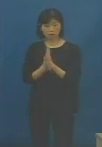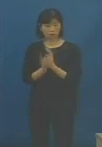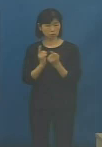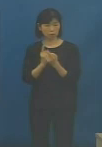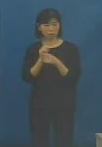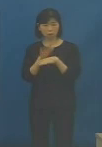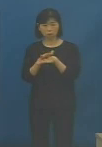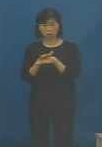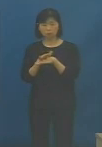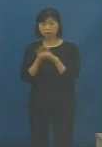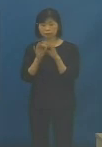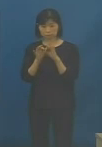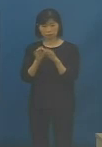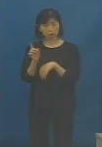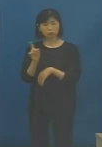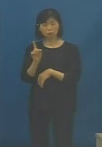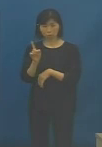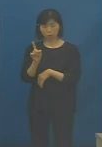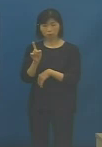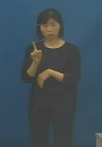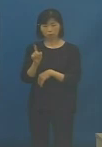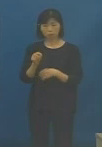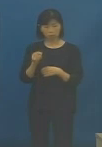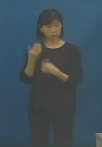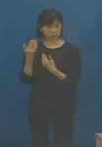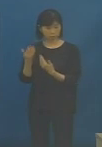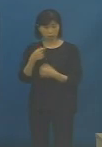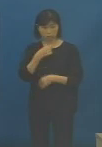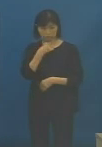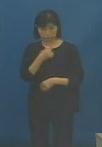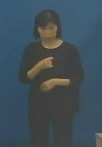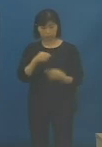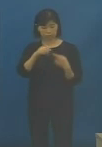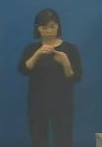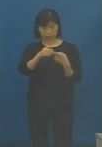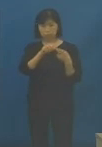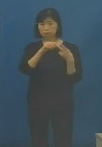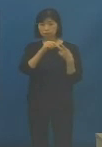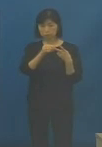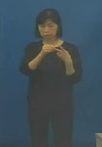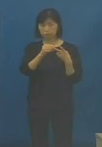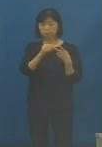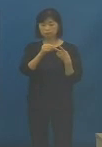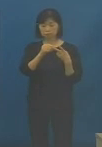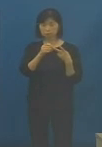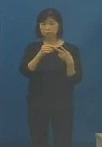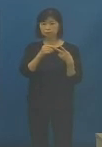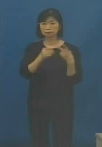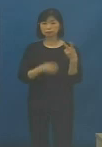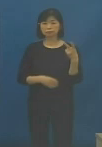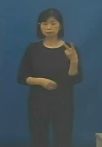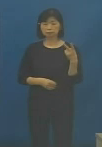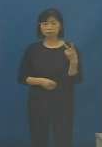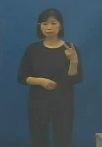うだったのかっていうところが1点お聞きしたいのと、もう2点あるんですけど、もう1点は、